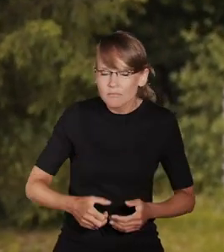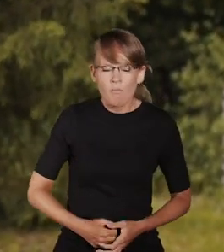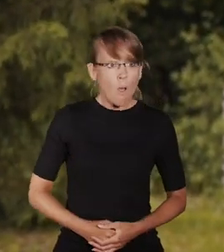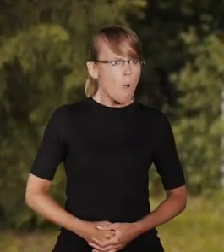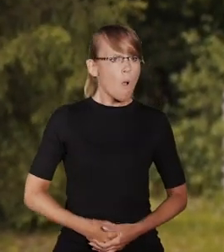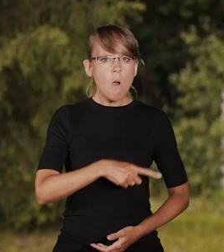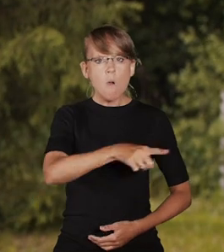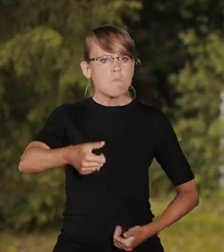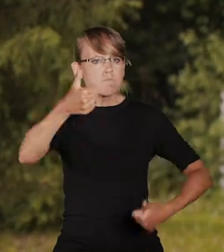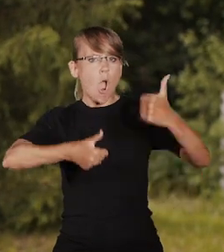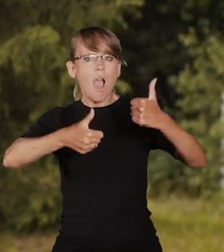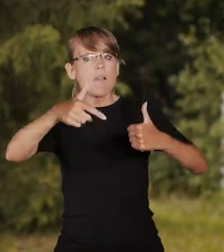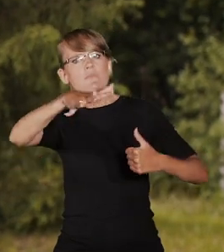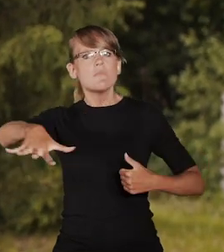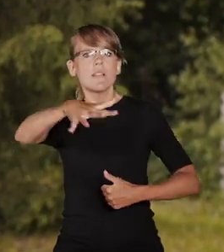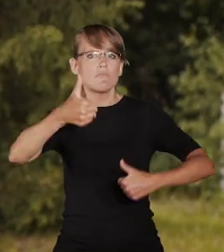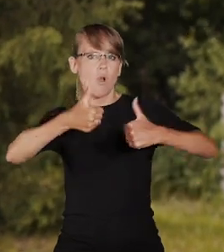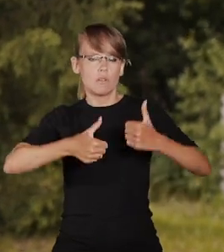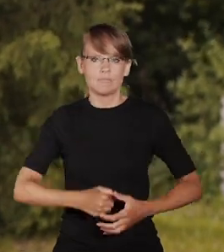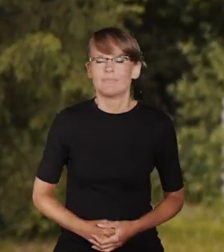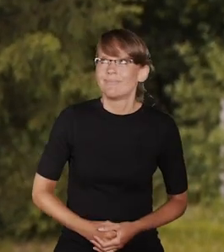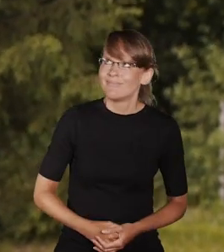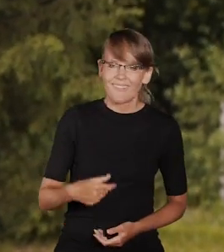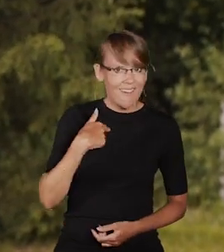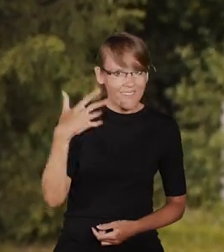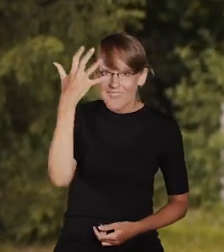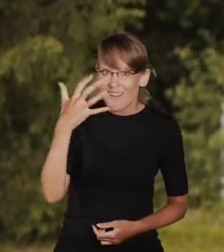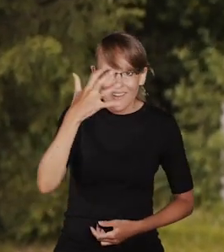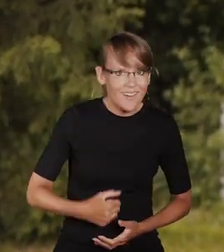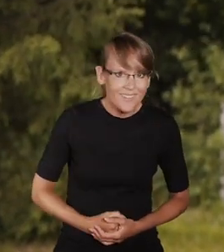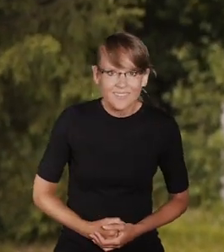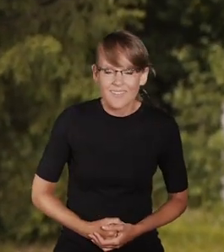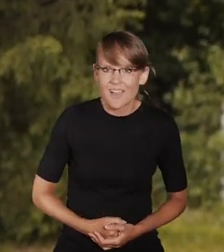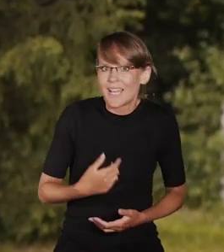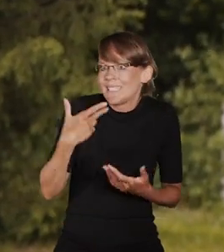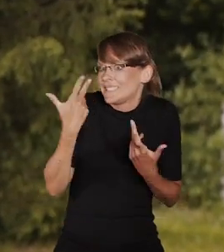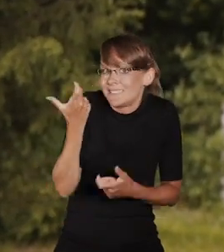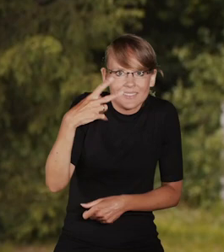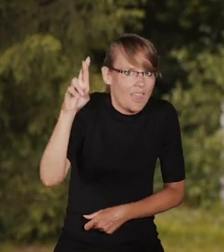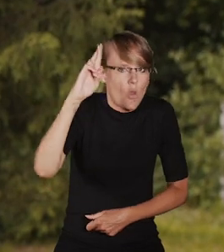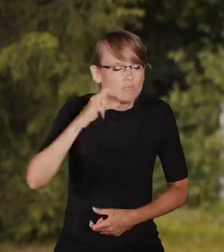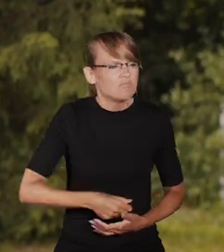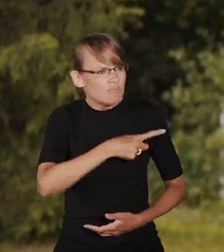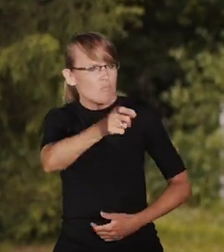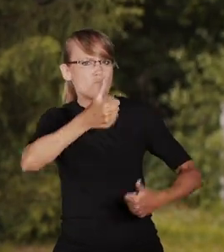Oszalałem. Zakochałem się. Jak smarkacz! Jak dureń!